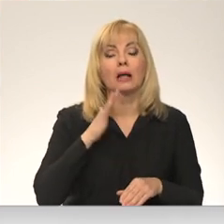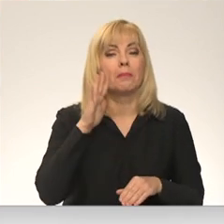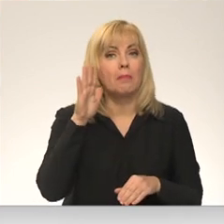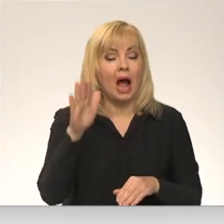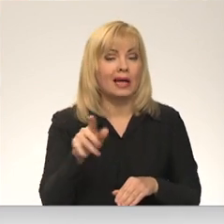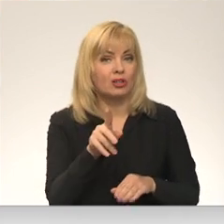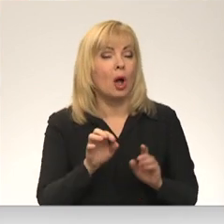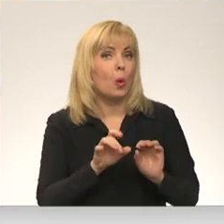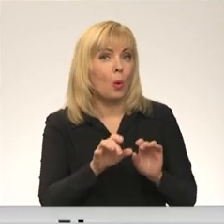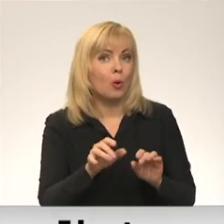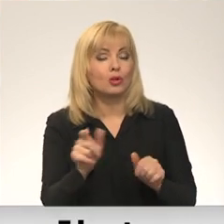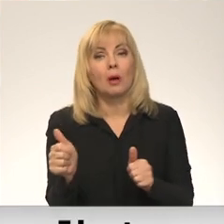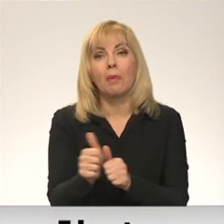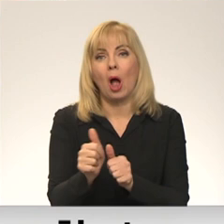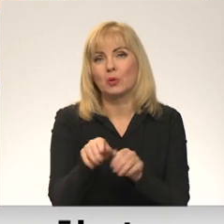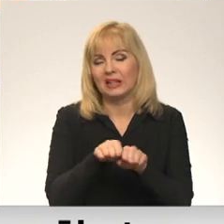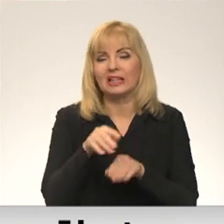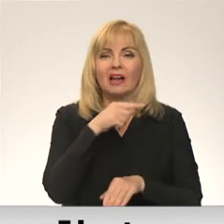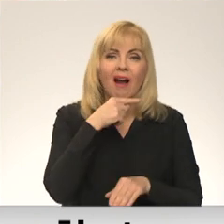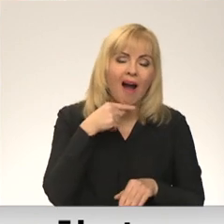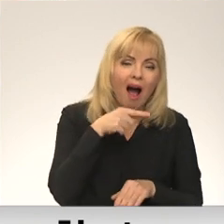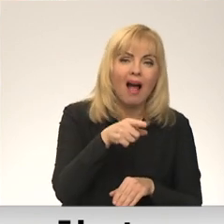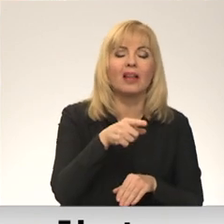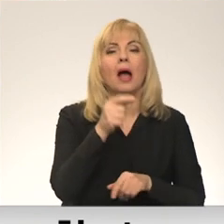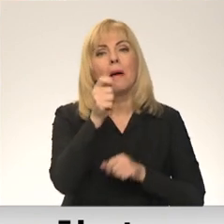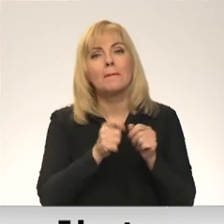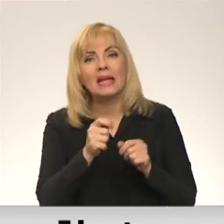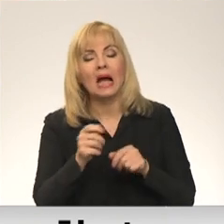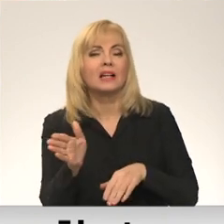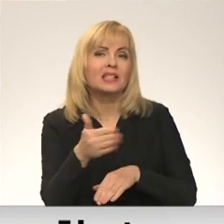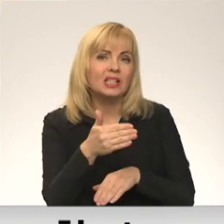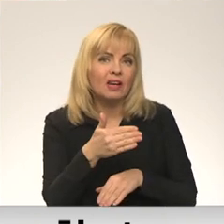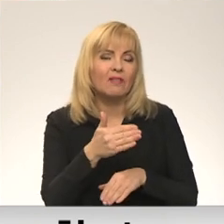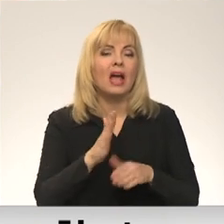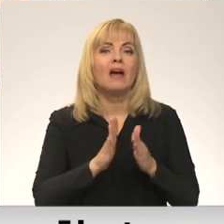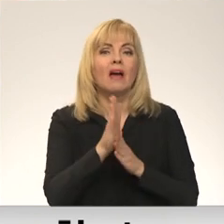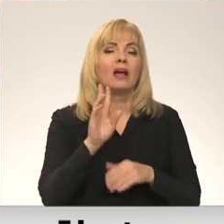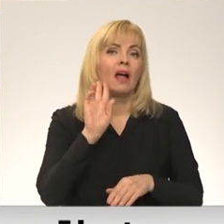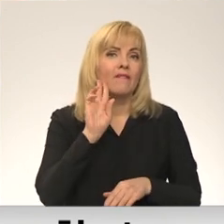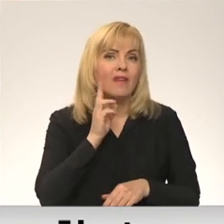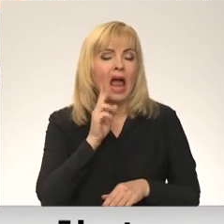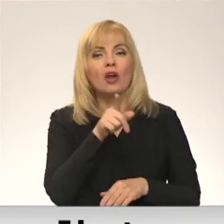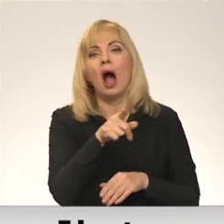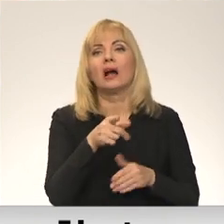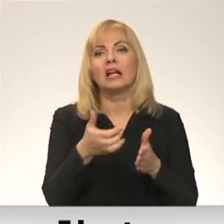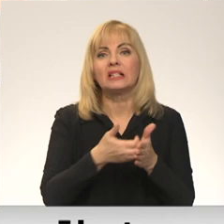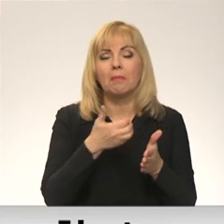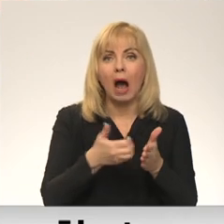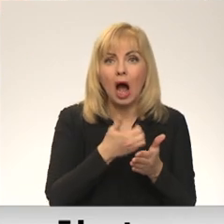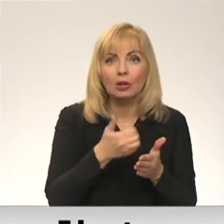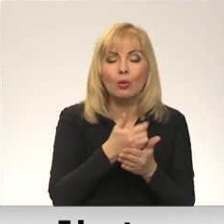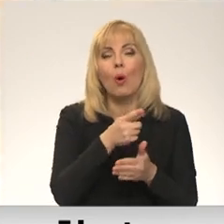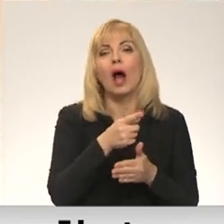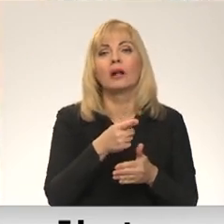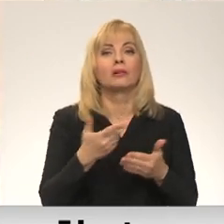ka kukaiņi ir blakus gaļai, blakus piena produktiem, zīvīm, veģetārie. Ir arī vegāni, kas lieto kukaiņu produktus, iesaucās par ento vegan,